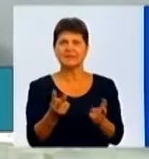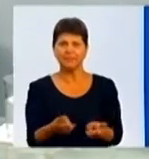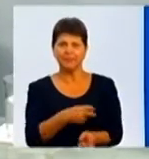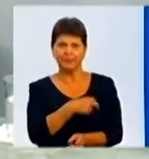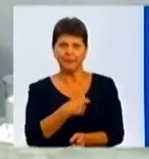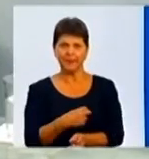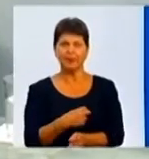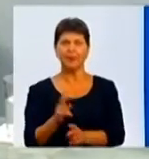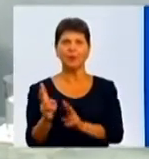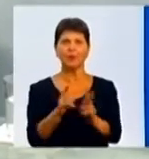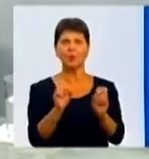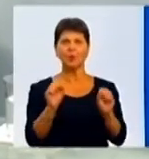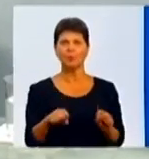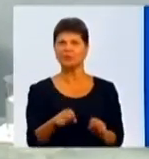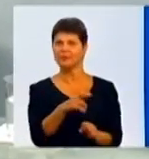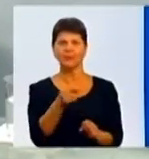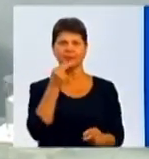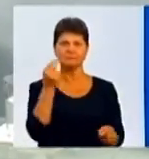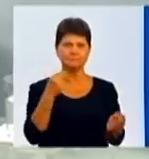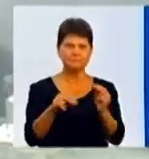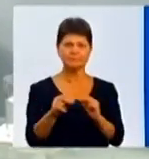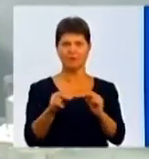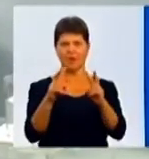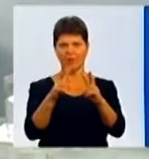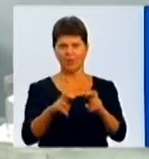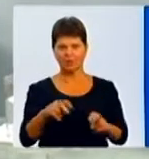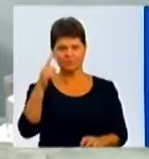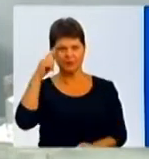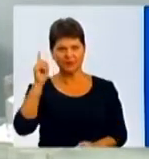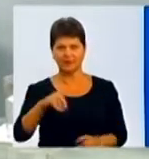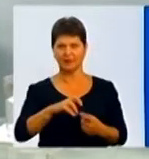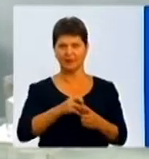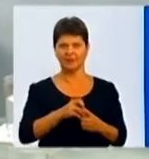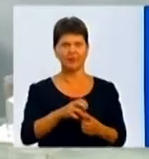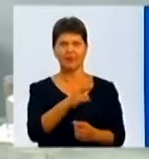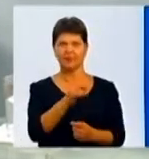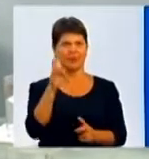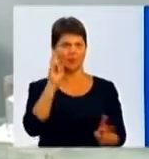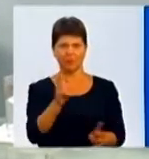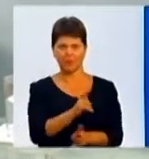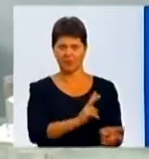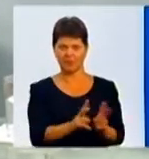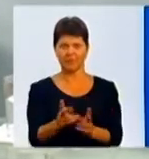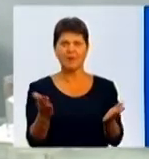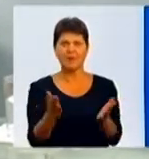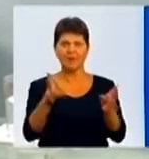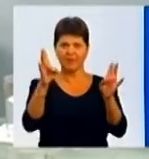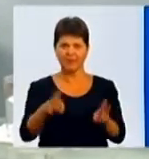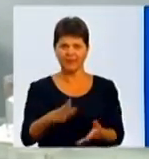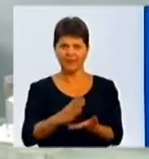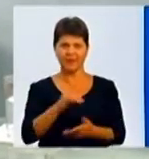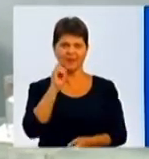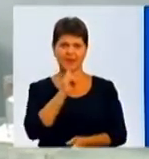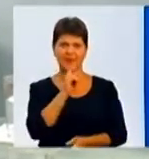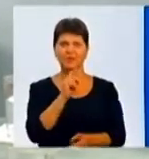хто, можливо, недосконало розбирається в грибах або не зовсім вміє готувати, які випадки є на Вінниччині,